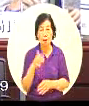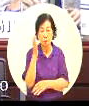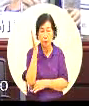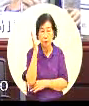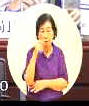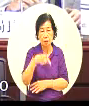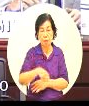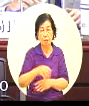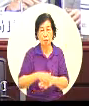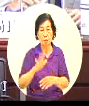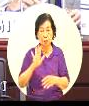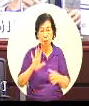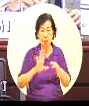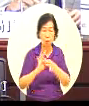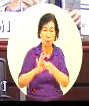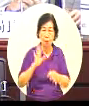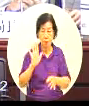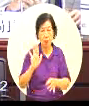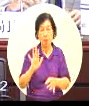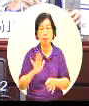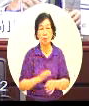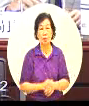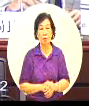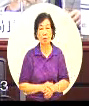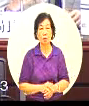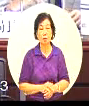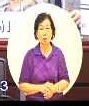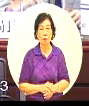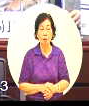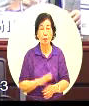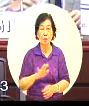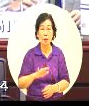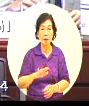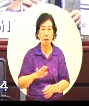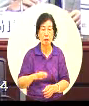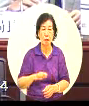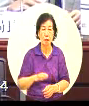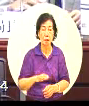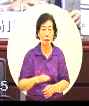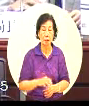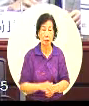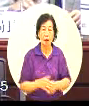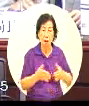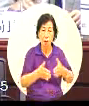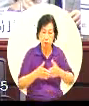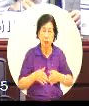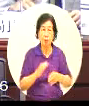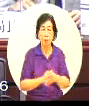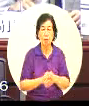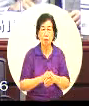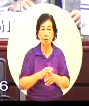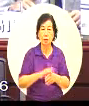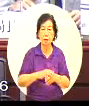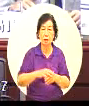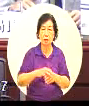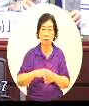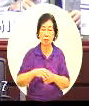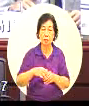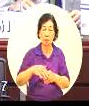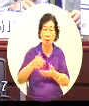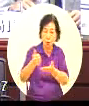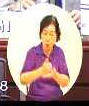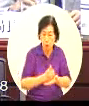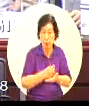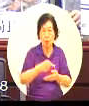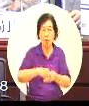关心啊。的确我们要引进整个体育专业的人才，你体育